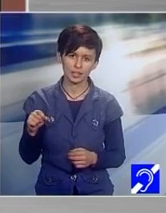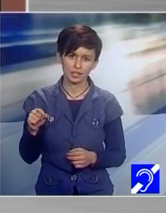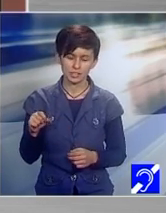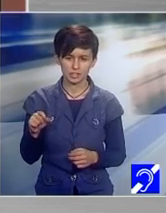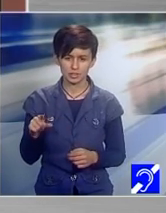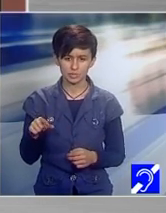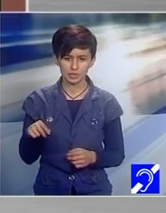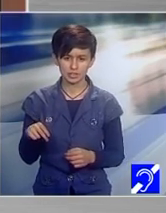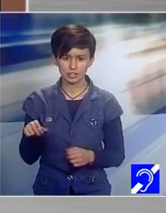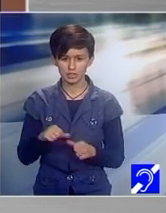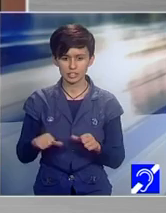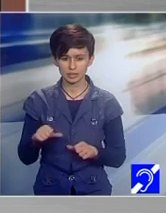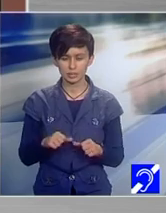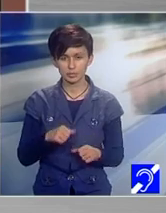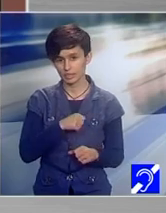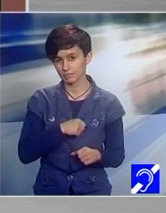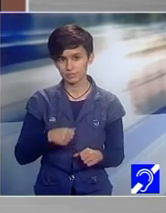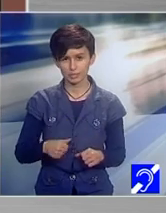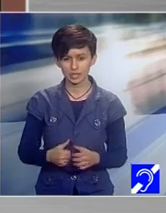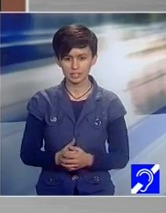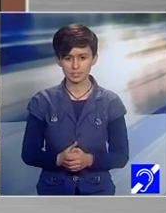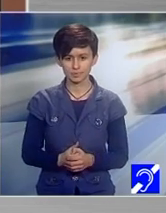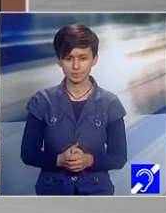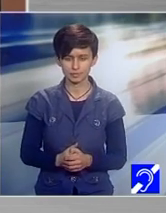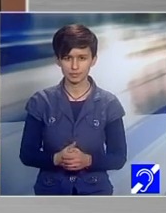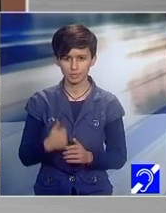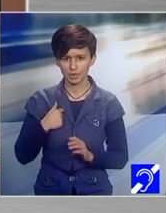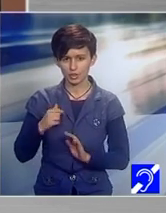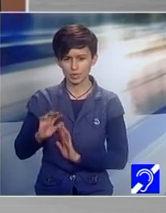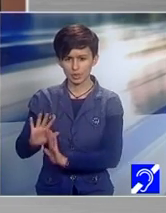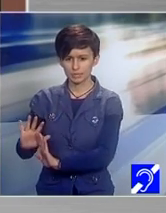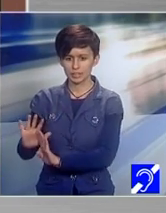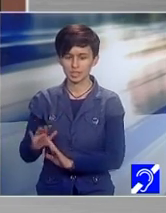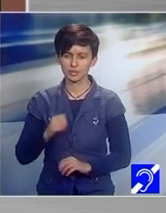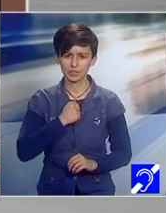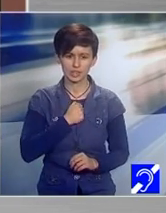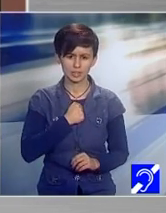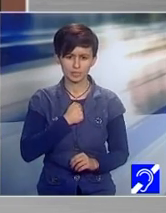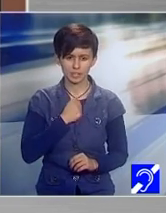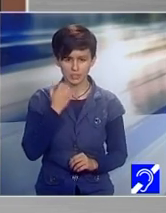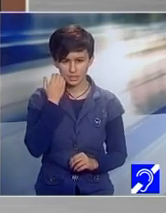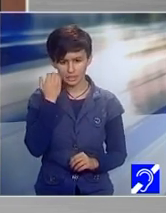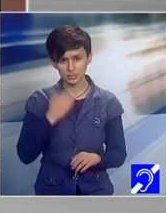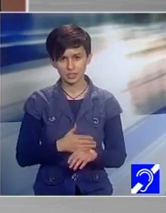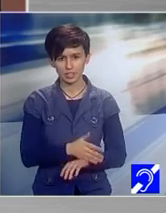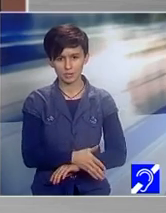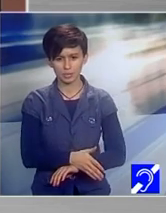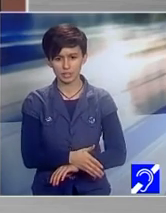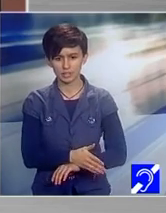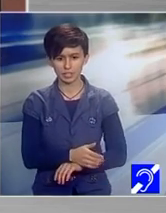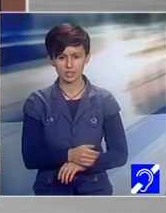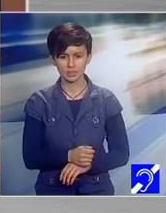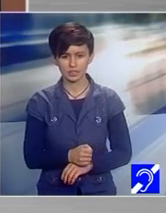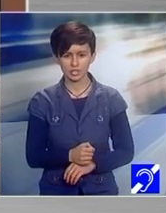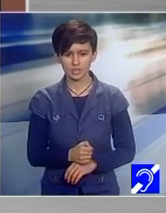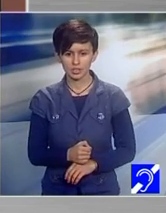Dar nu mi-a venit să cred. Am dat la o parte teama aia de când am intrat în clinic, că oricum mai teamă, când operație pe cord, n-ai ce să...